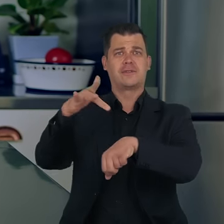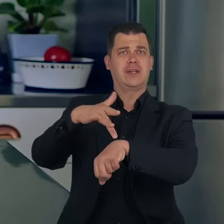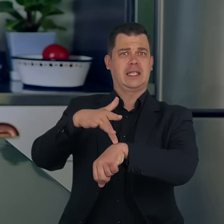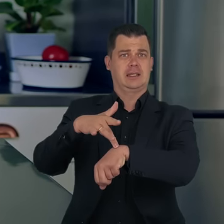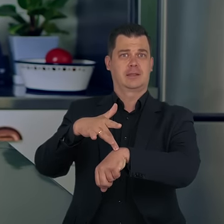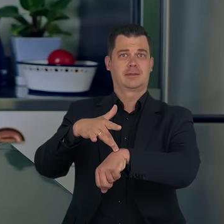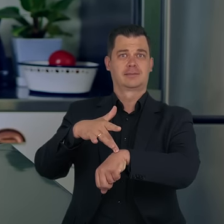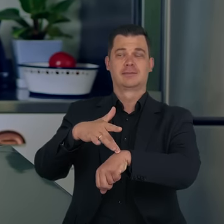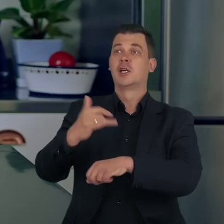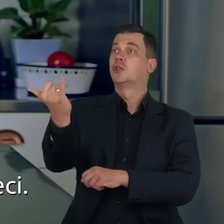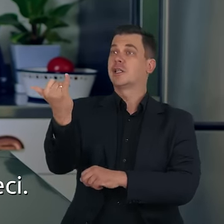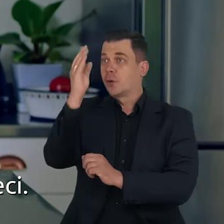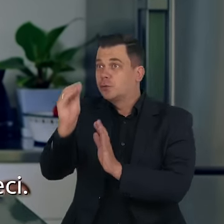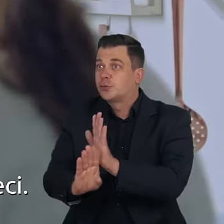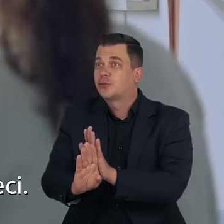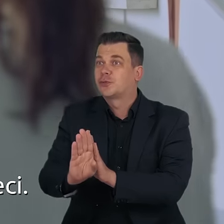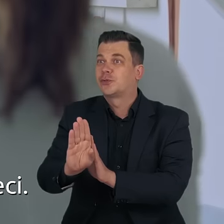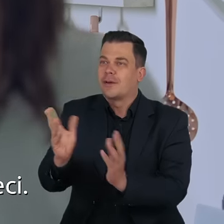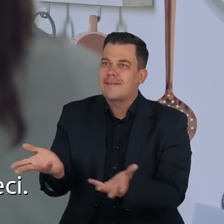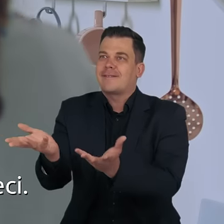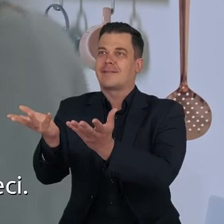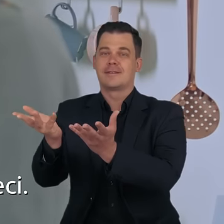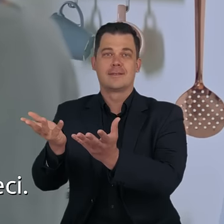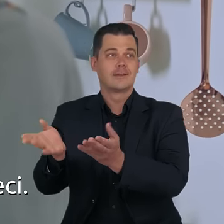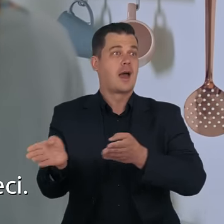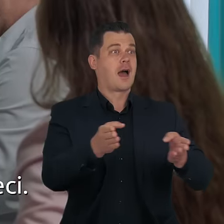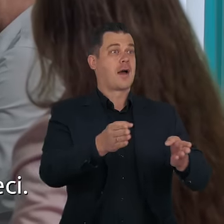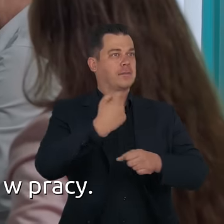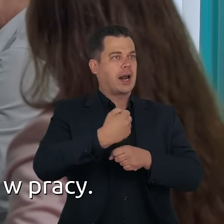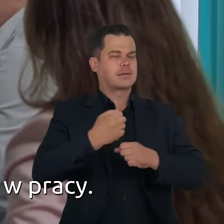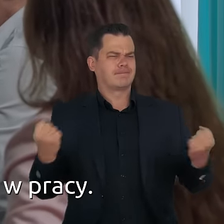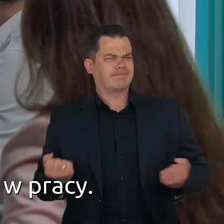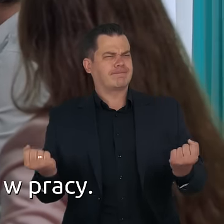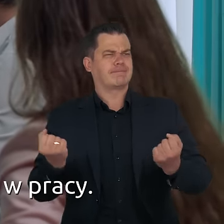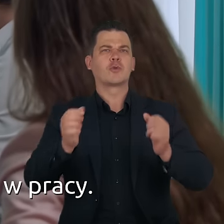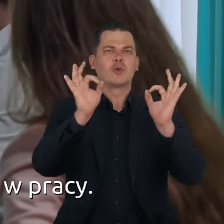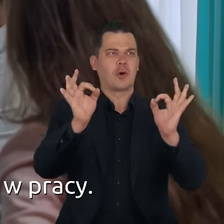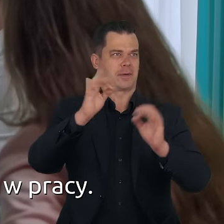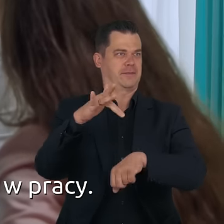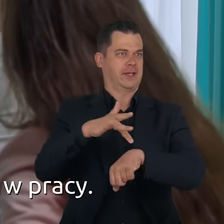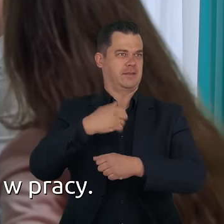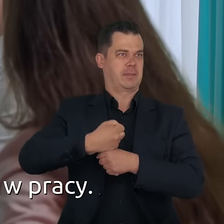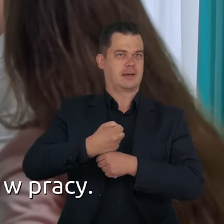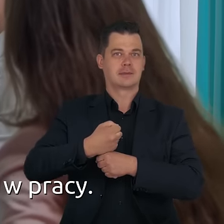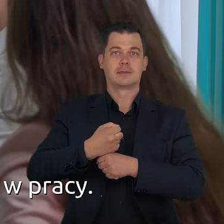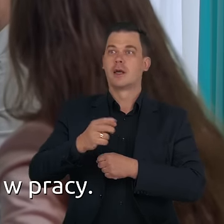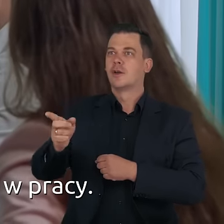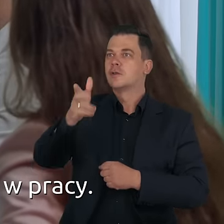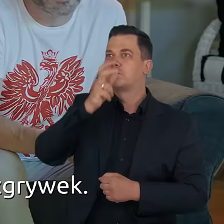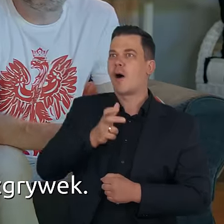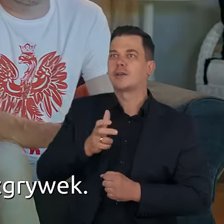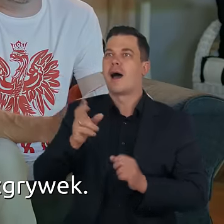życiu ważne są wyniki. Dbasz o wyniki w nauce swoich dzieci. Poświęcasz się, by osiągnąć dobre wyniki w